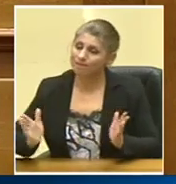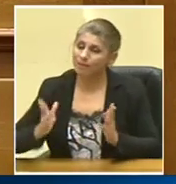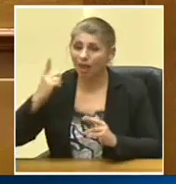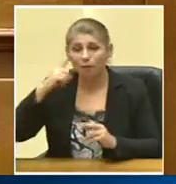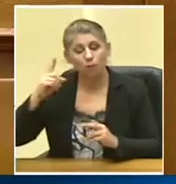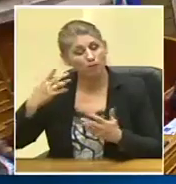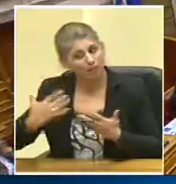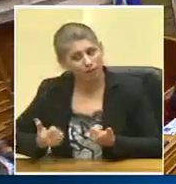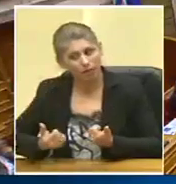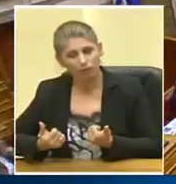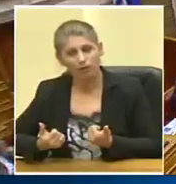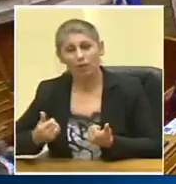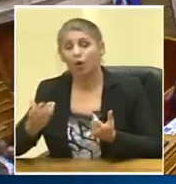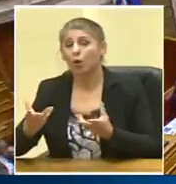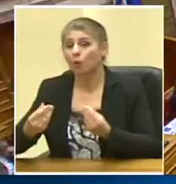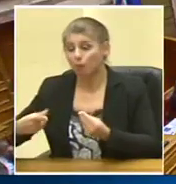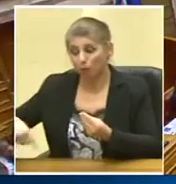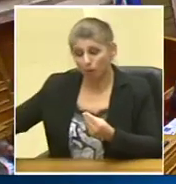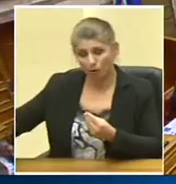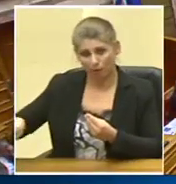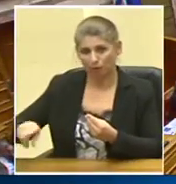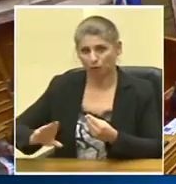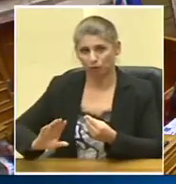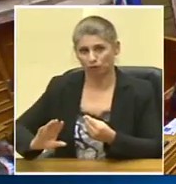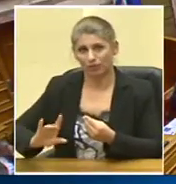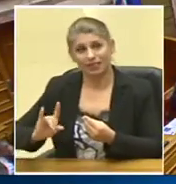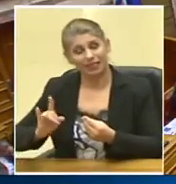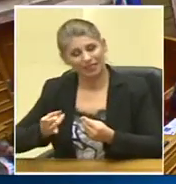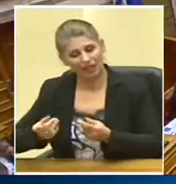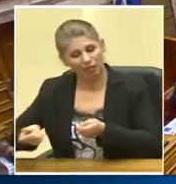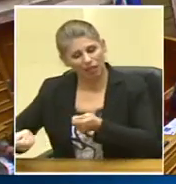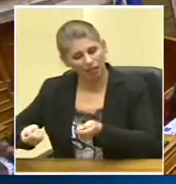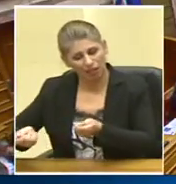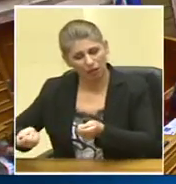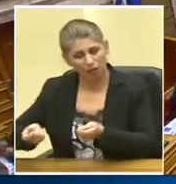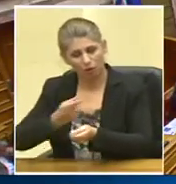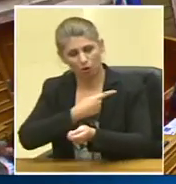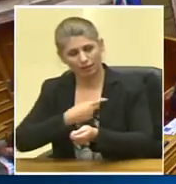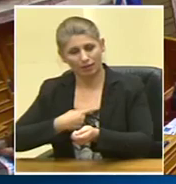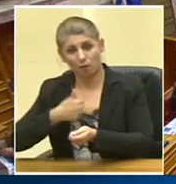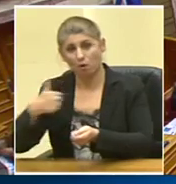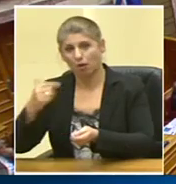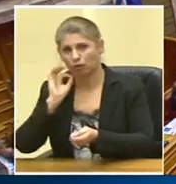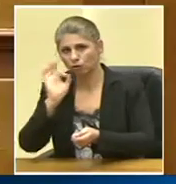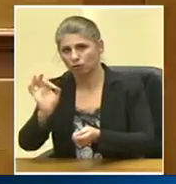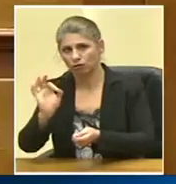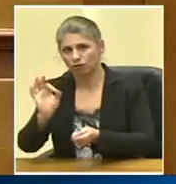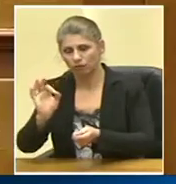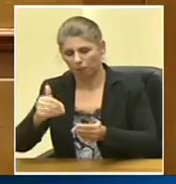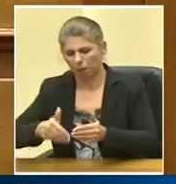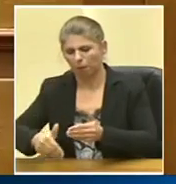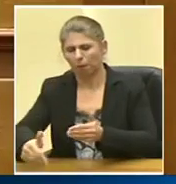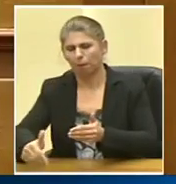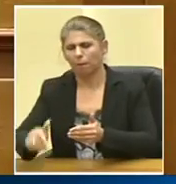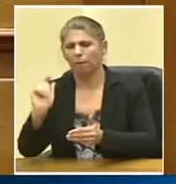τους, πολλοί είτε θα χειραγωγηθούν από ηγεσίες που η μοναδική τους σκοπιμότητα είναι το όψιμο πολιτικό όφελος, είτε